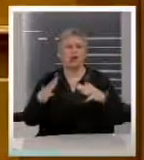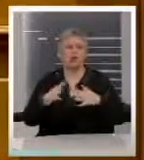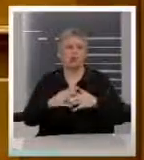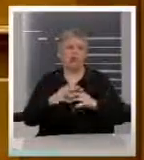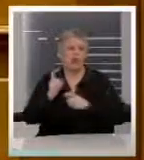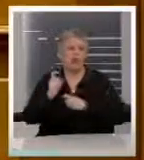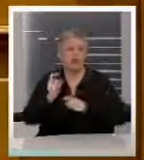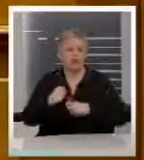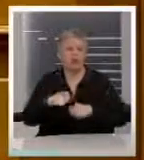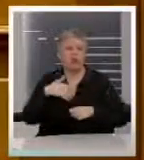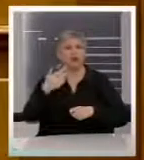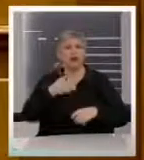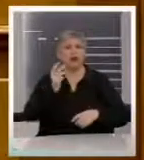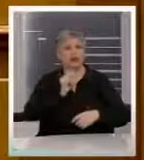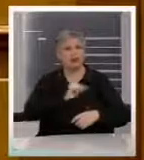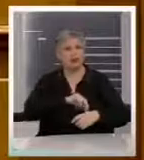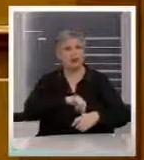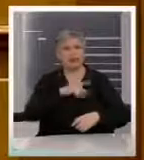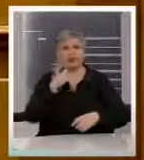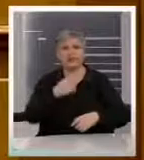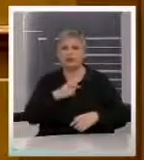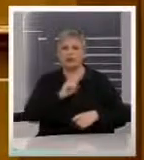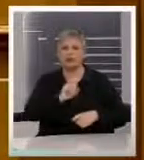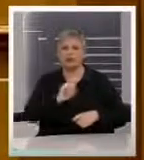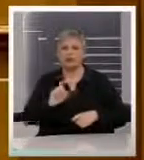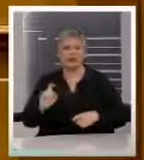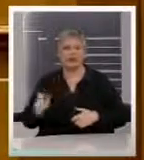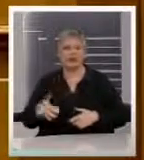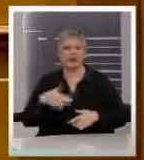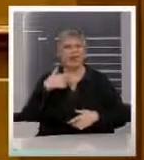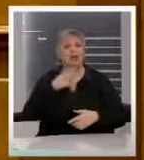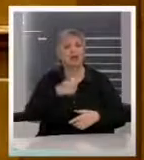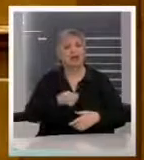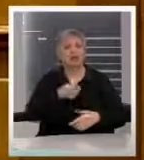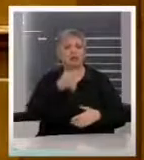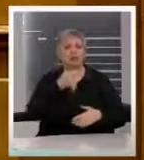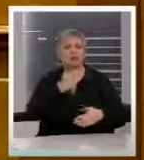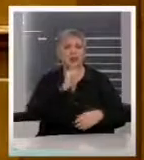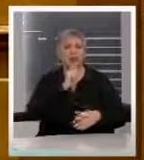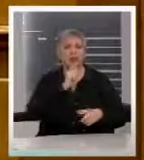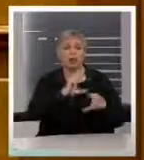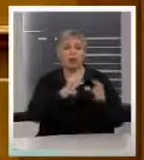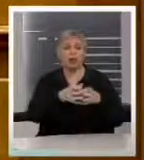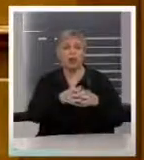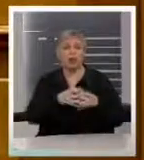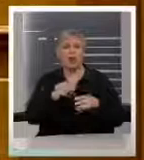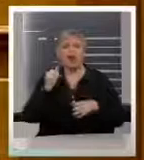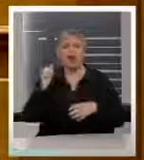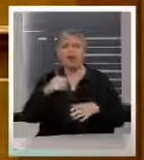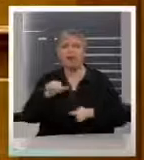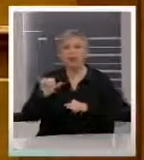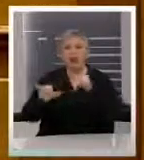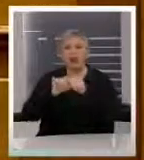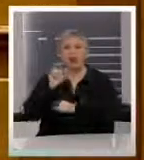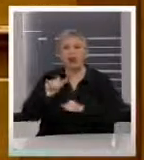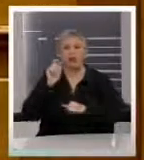ένας, 170 εκατομμύρια ο άλλος, χρέη στα κόμματά τους. Και τώρα αλλάζουν ονόματα για να αλλάξουν αφημί. Αυτή είναι